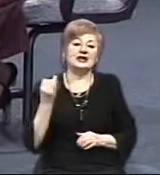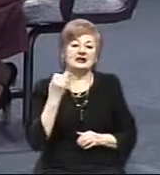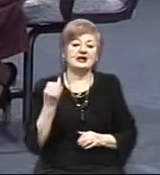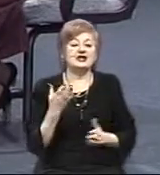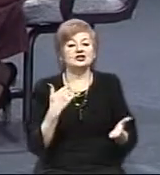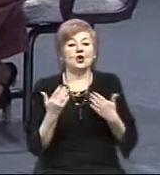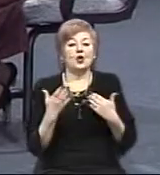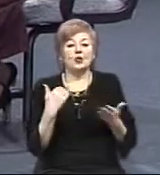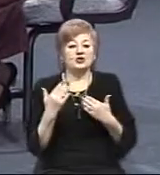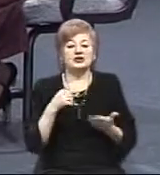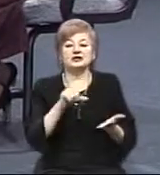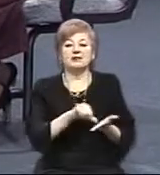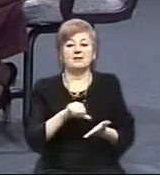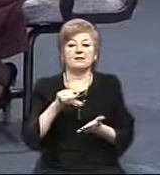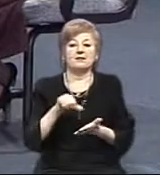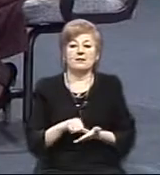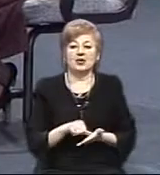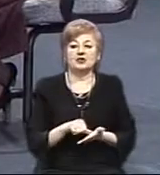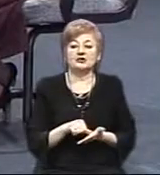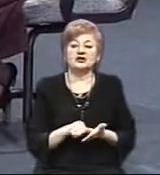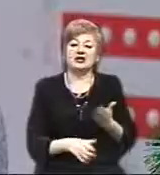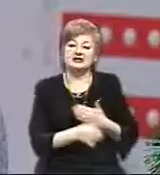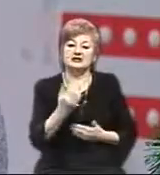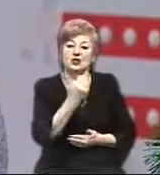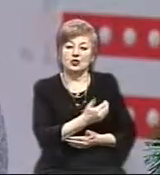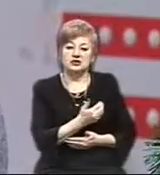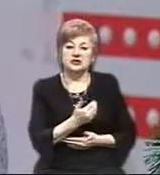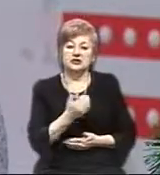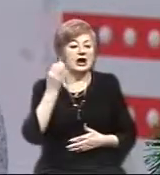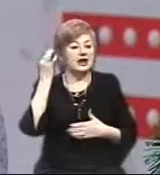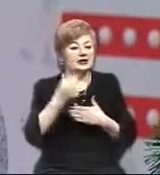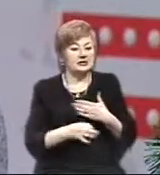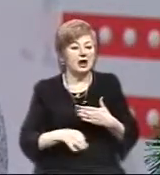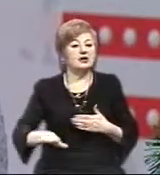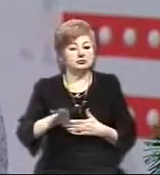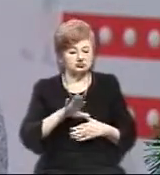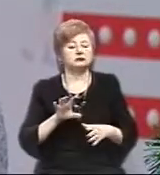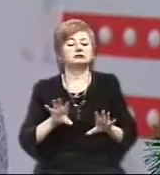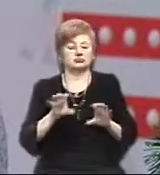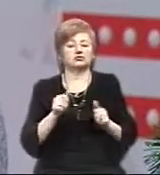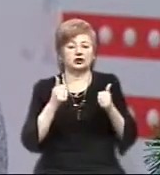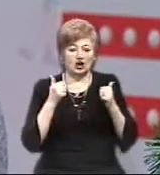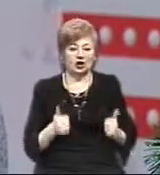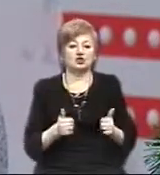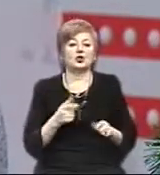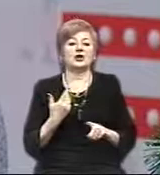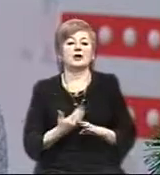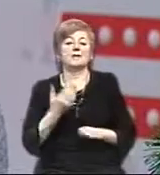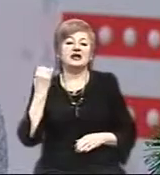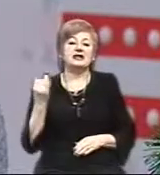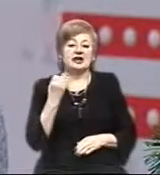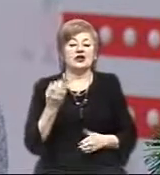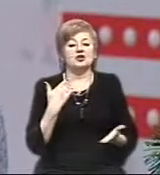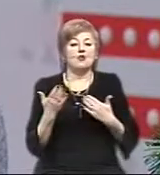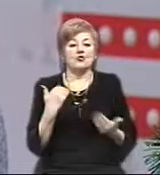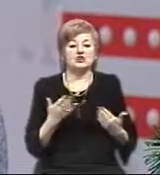спілкуватися із представниками у Сході. Західних областей вони дуже добре сприймають, і їм дуже цікаво